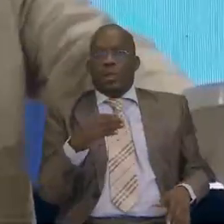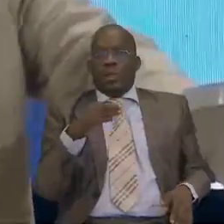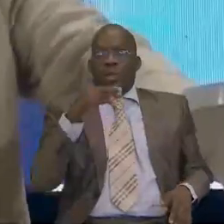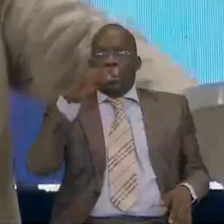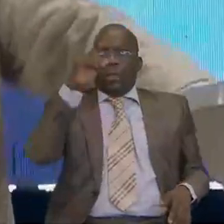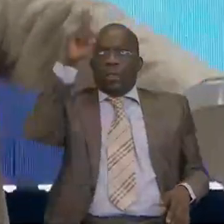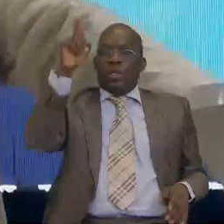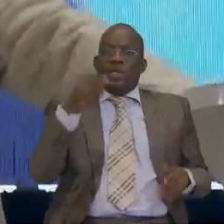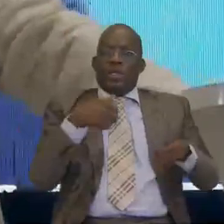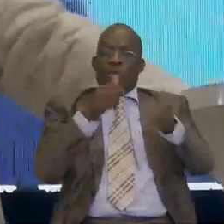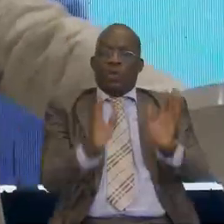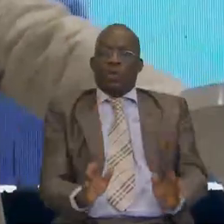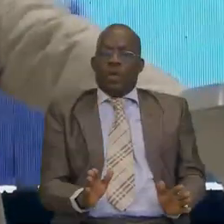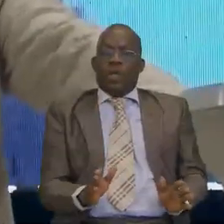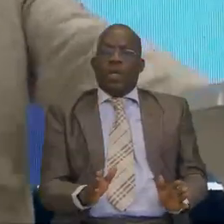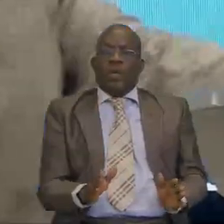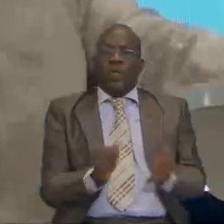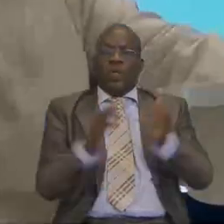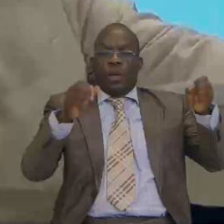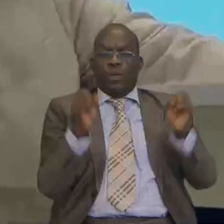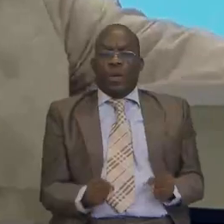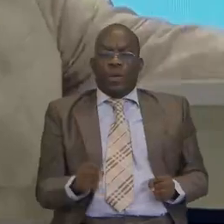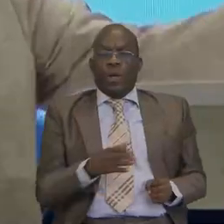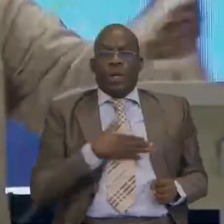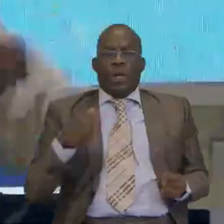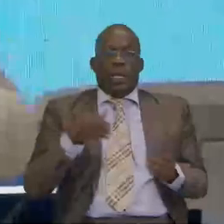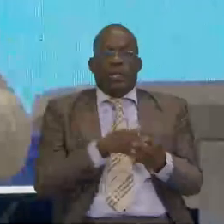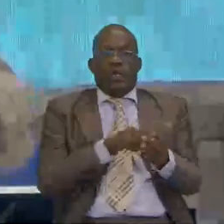son suiveur impuissant et impotent.